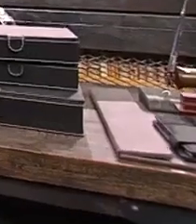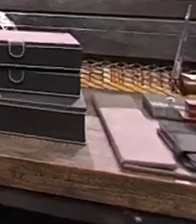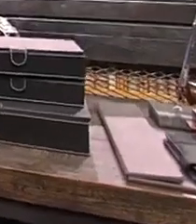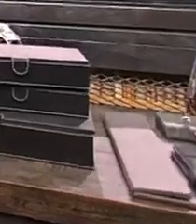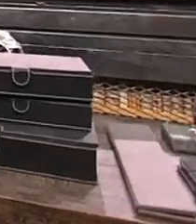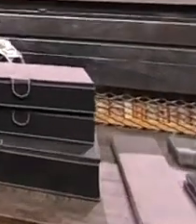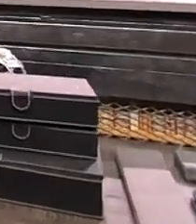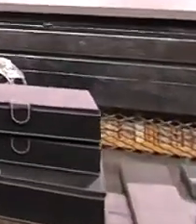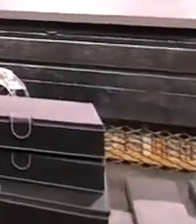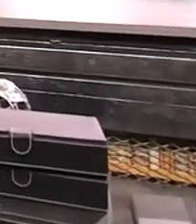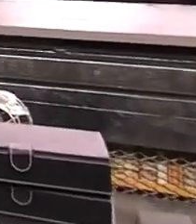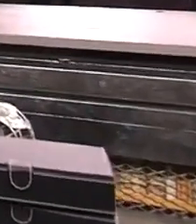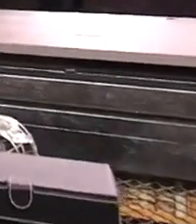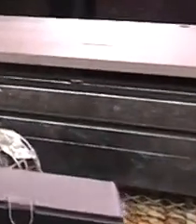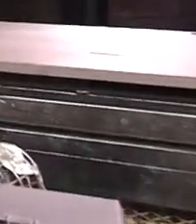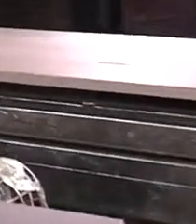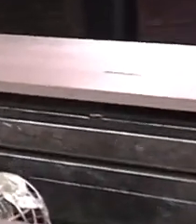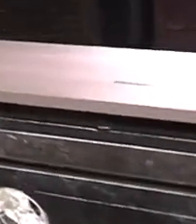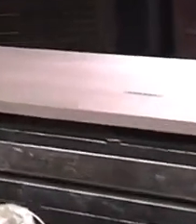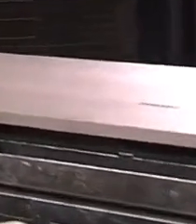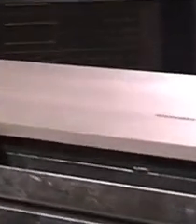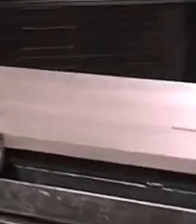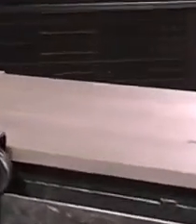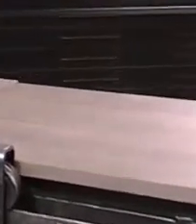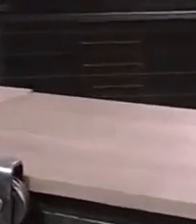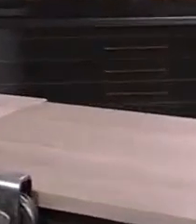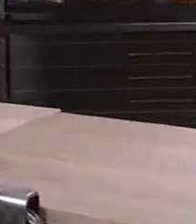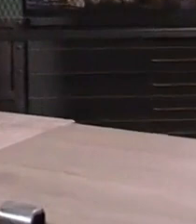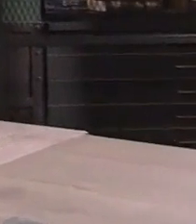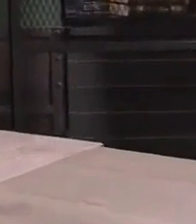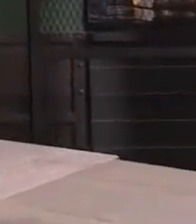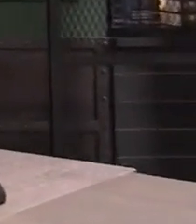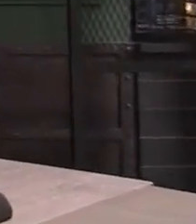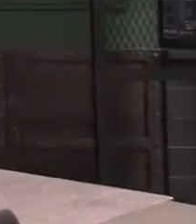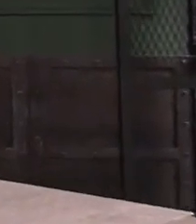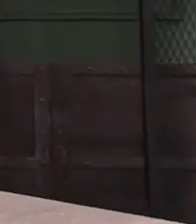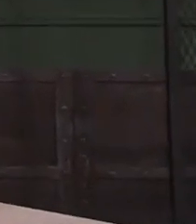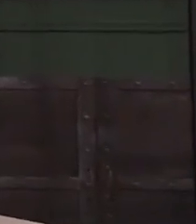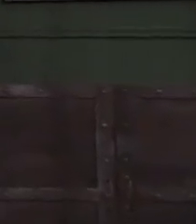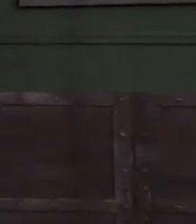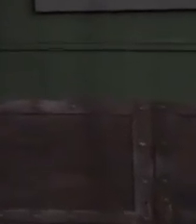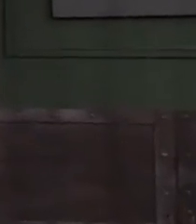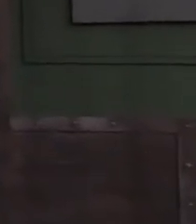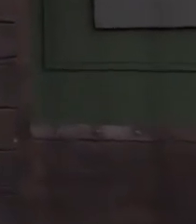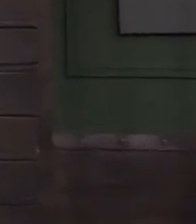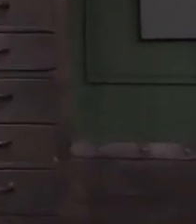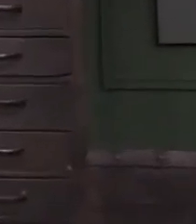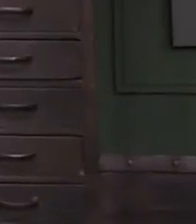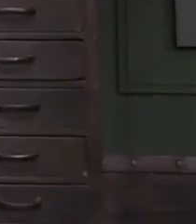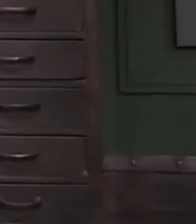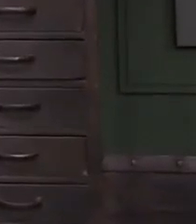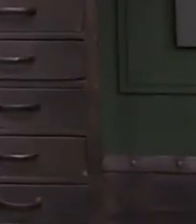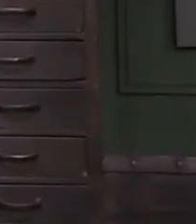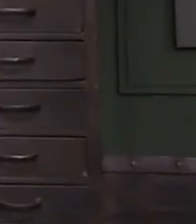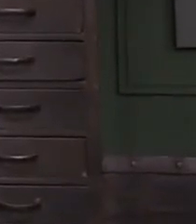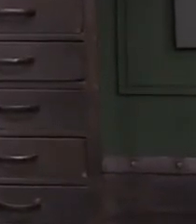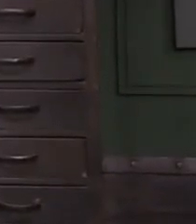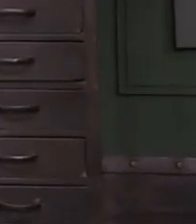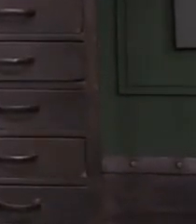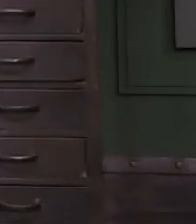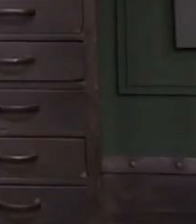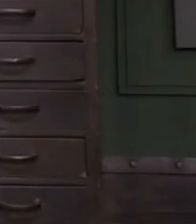이 사건의 진실을 추적하고 싶으십니까? 그렇다면 사반 채널을 구독해 주세요. 지금까지 이자연 기자였습니다.